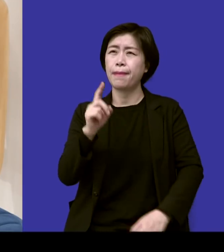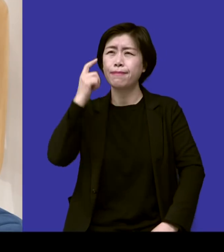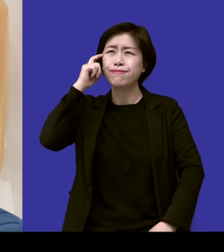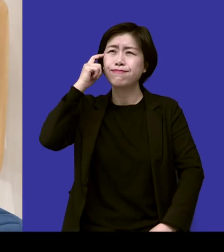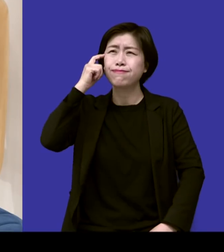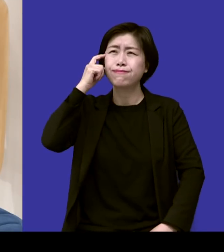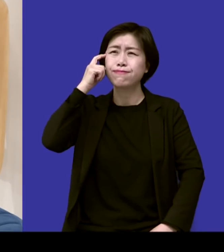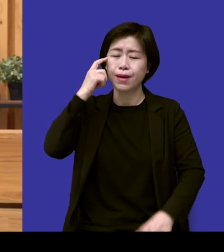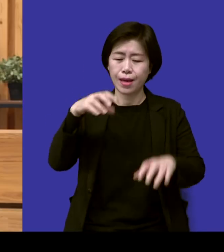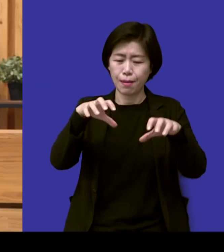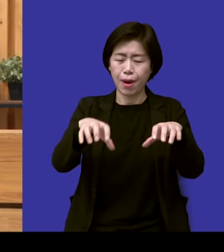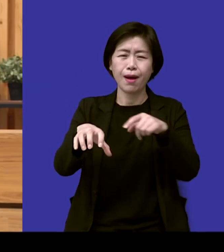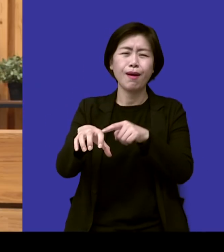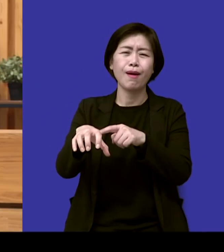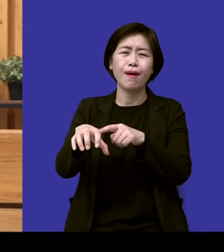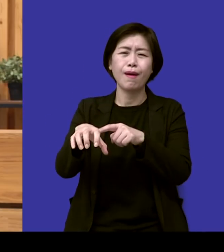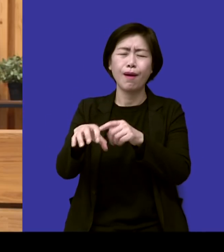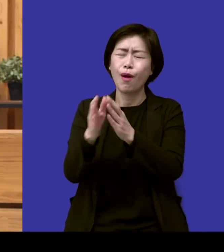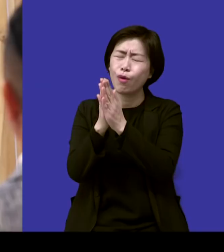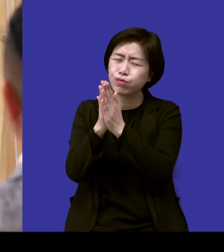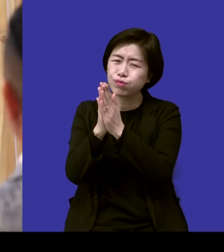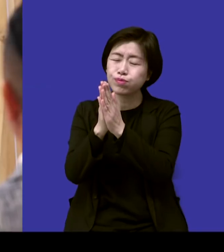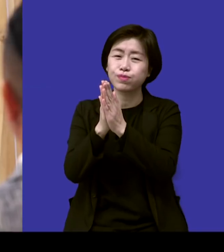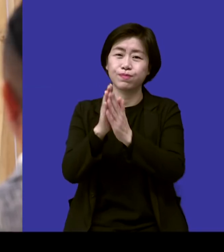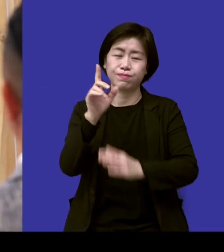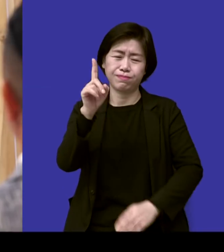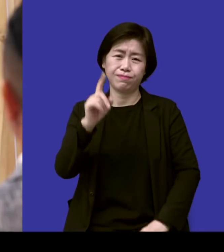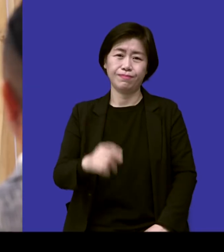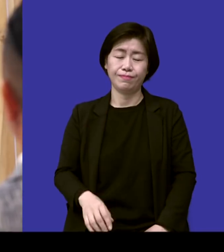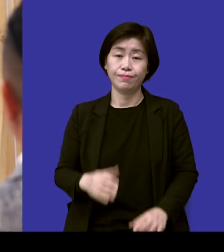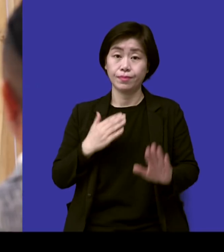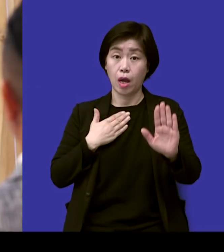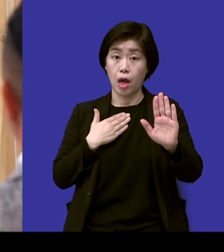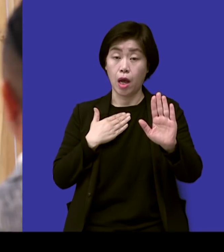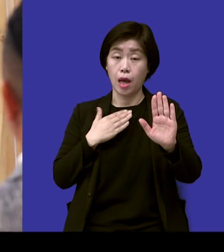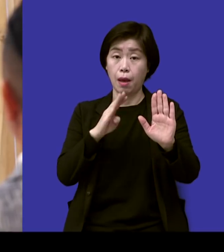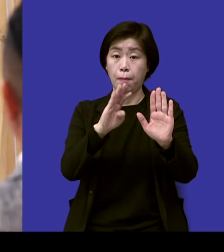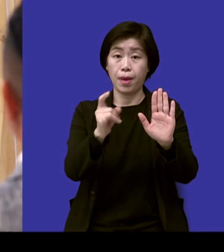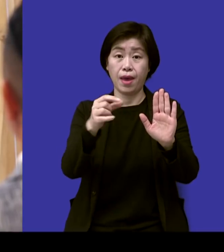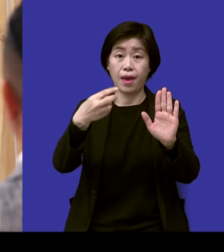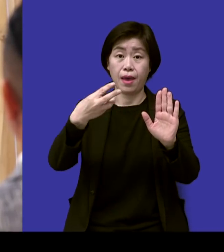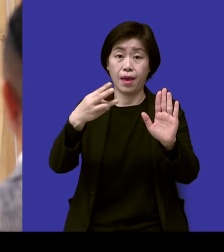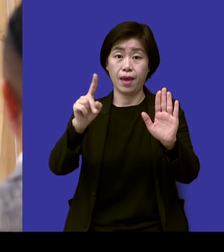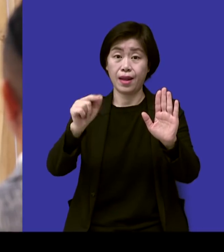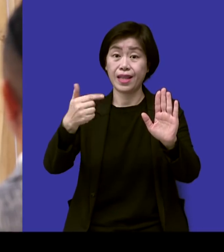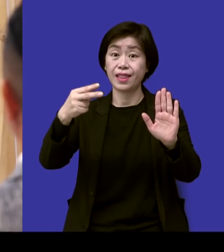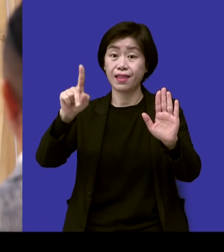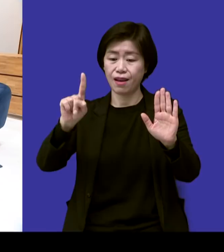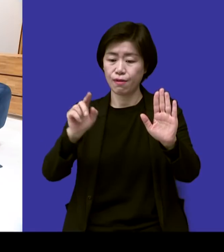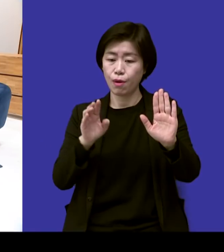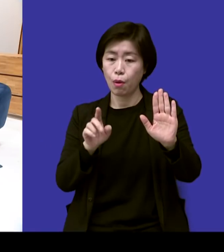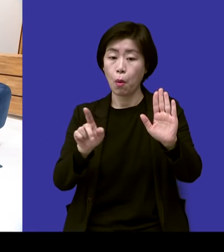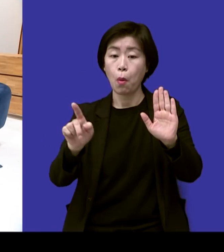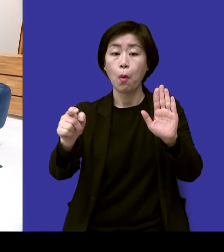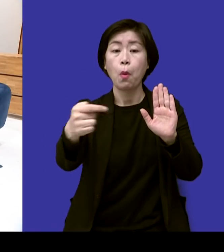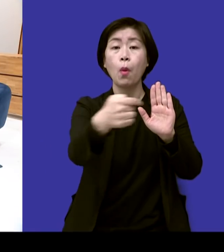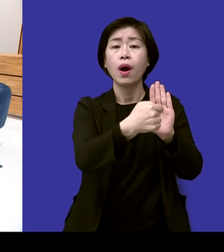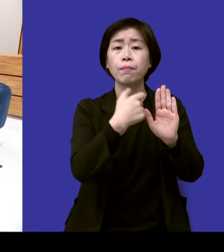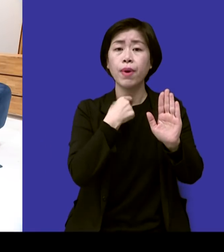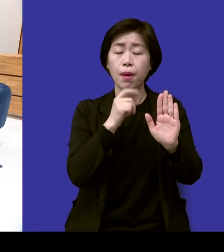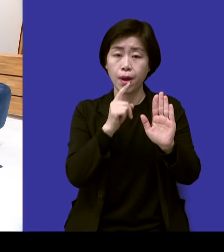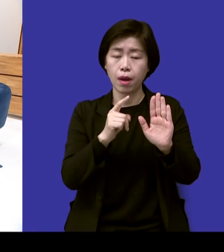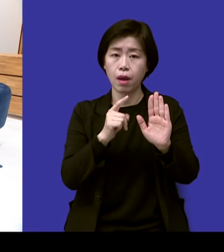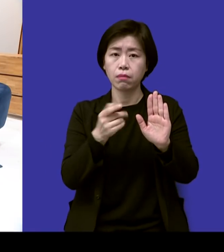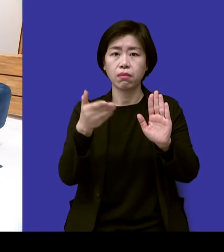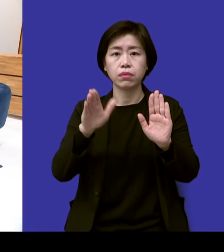아저씨를 되게 계속 설득했어요. 정말 죄송한데 저희 집 베란다로 이렇게 넘어가겠다. 근데 저희 집이 12층이었어요. 근데